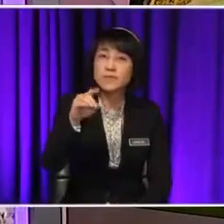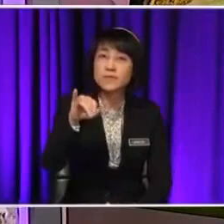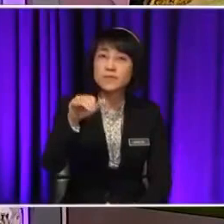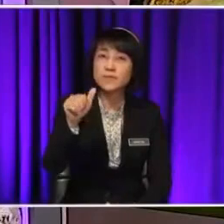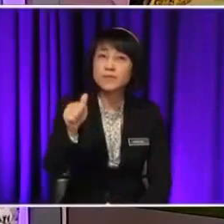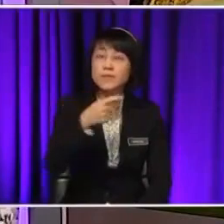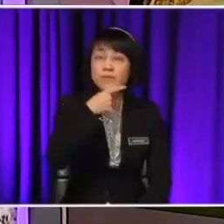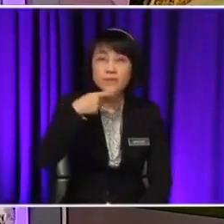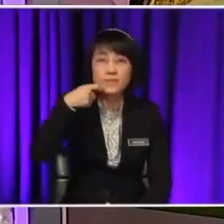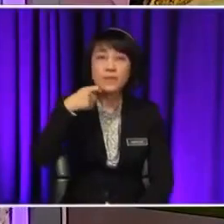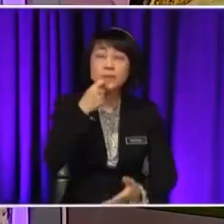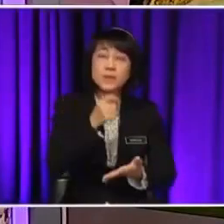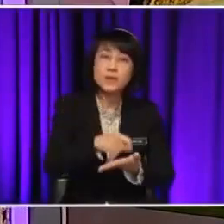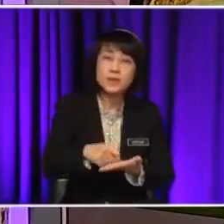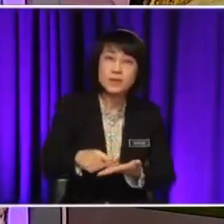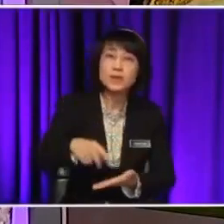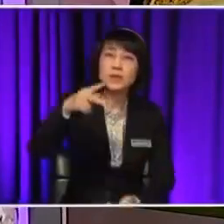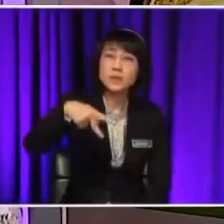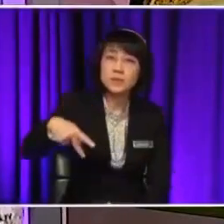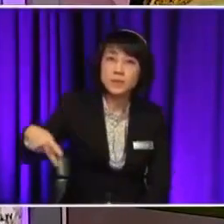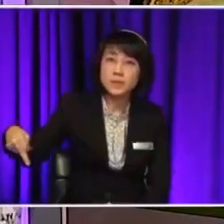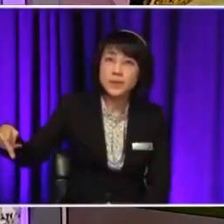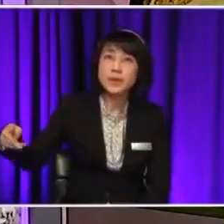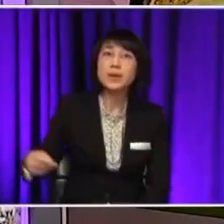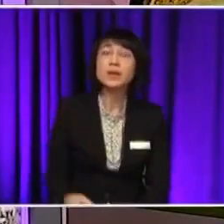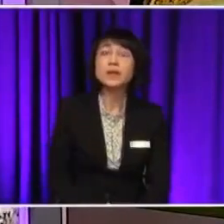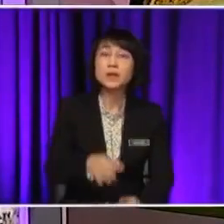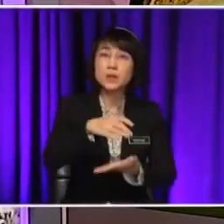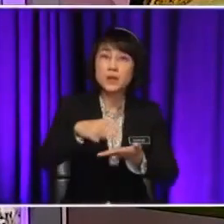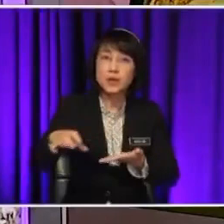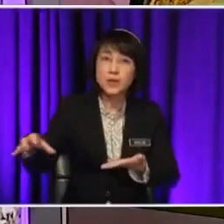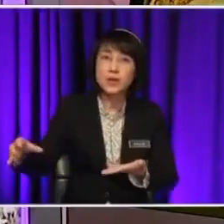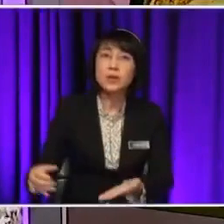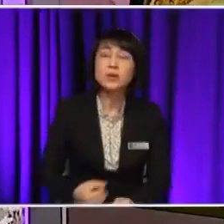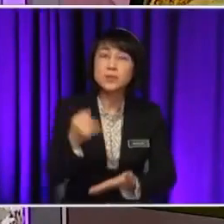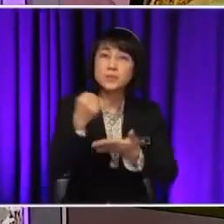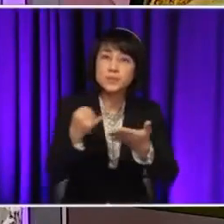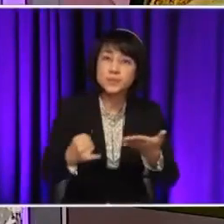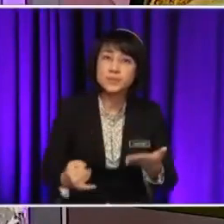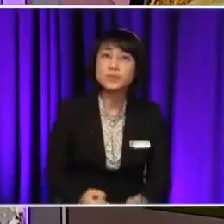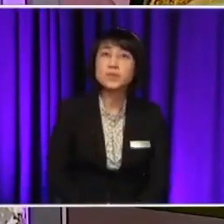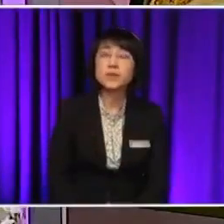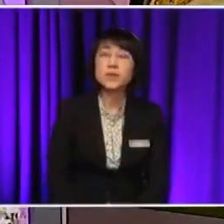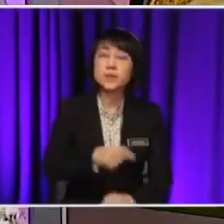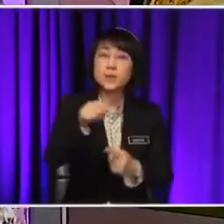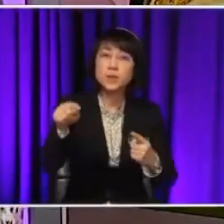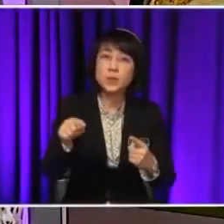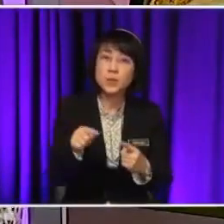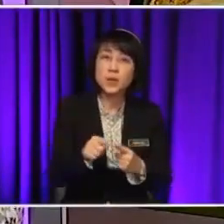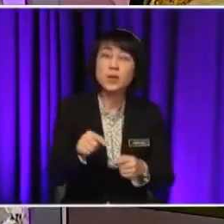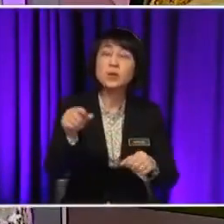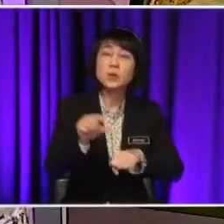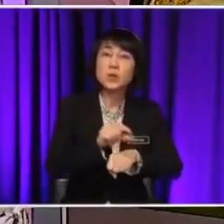pen, krayon, kita namakan dia sebagai lukisan. Tetapi apabila sesuatu hasil karya menggunakan media